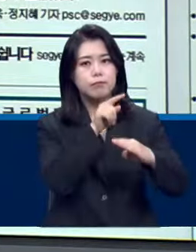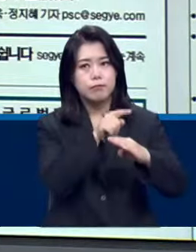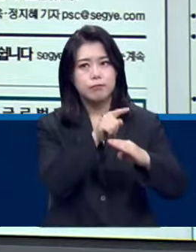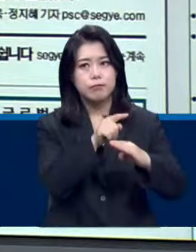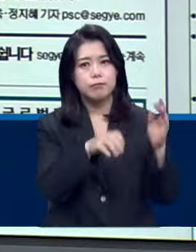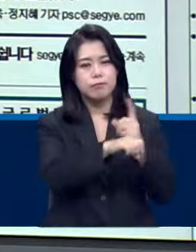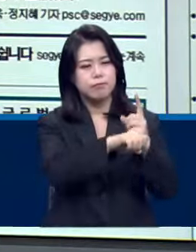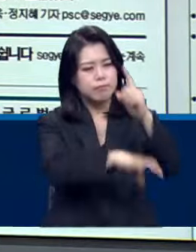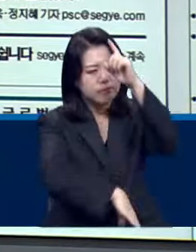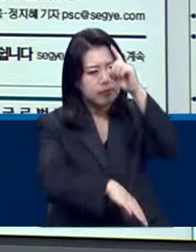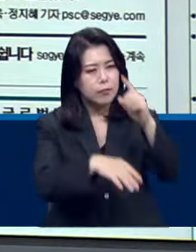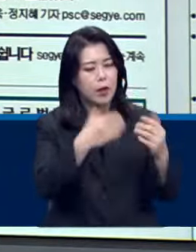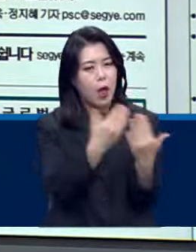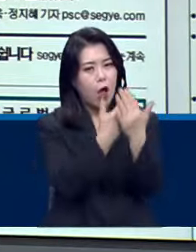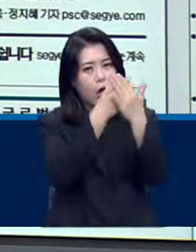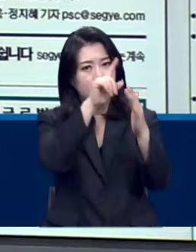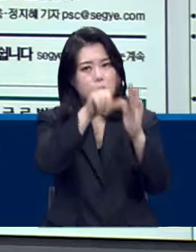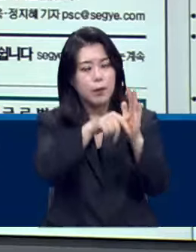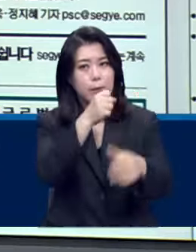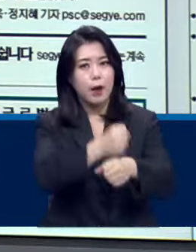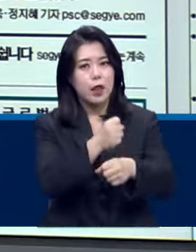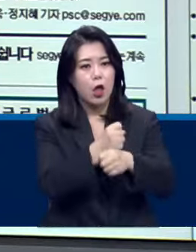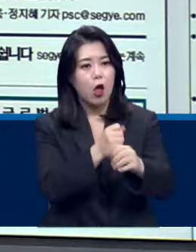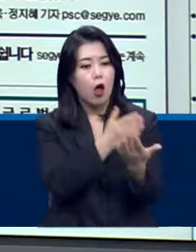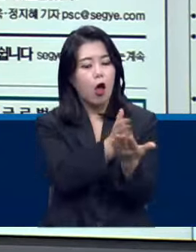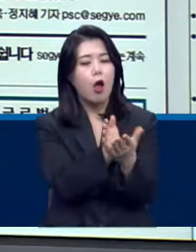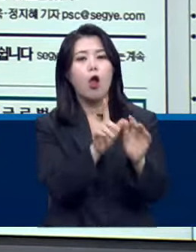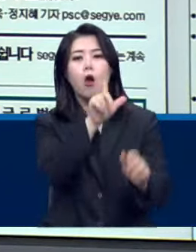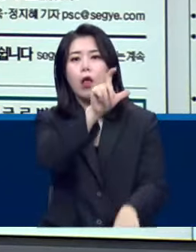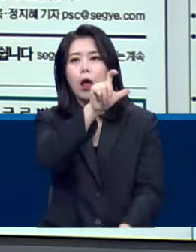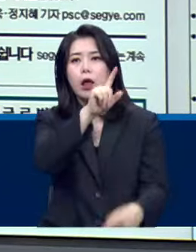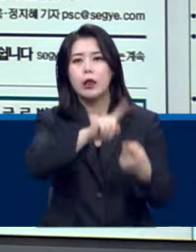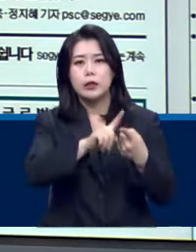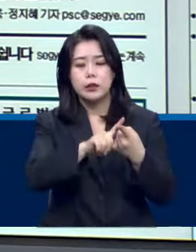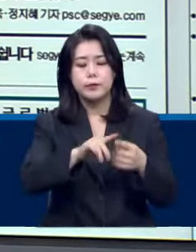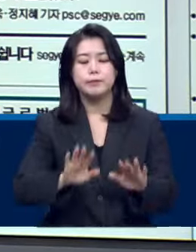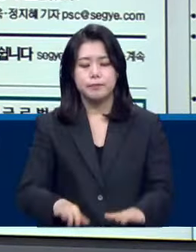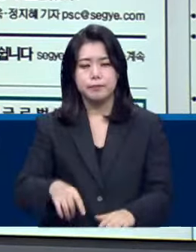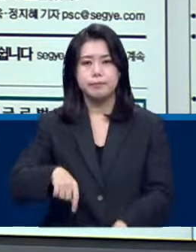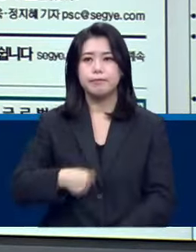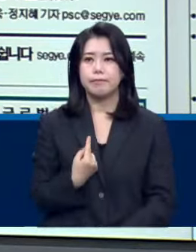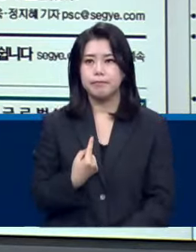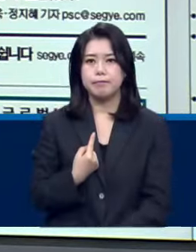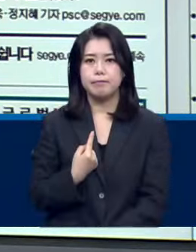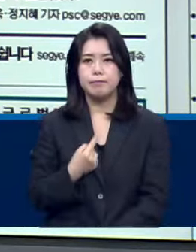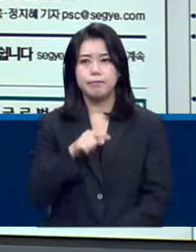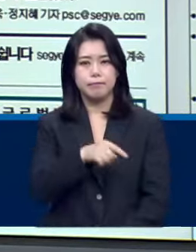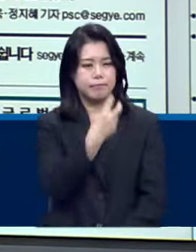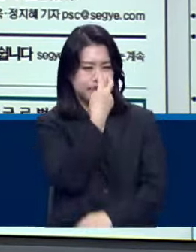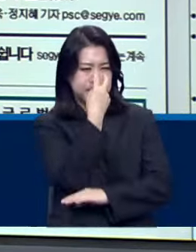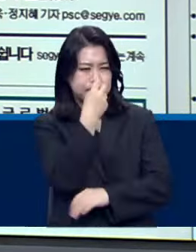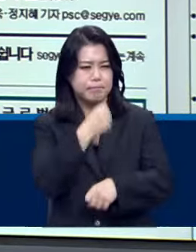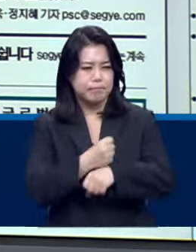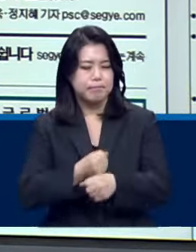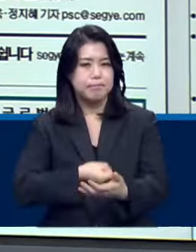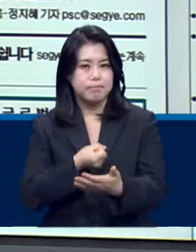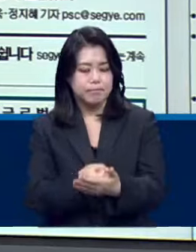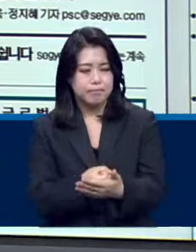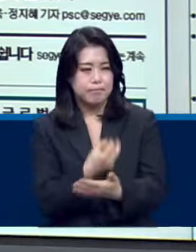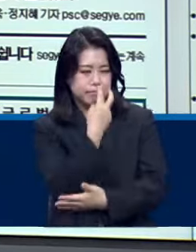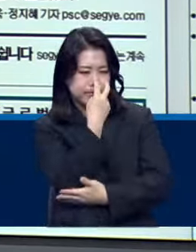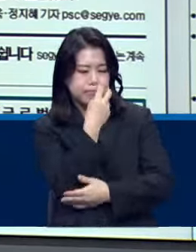탄도 미사일을 개발하는데 사용되는 15개 품목에 대해서 우리 자체적으로 요거 감시 대상으로 정하고